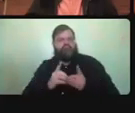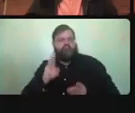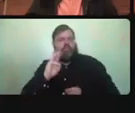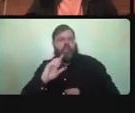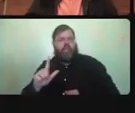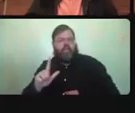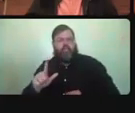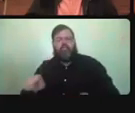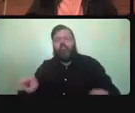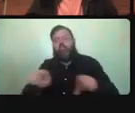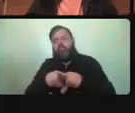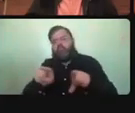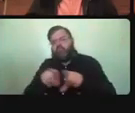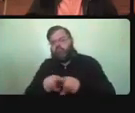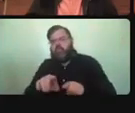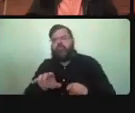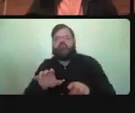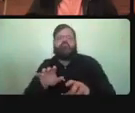jamii